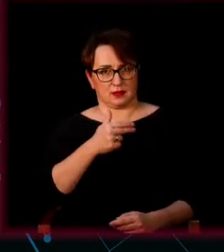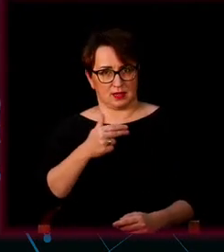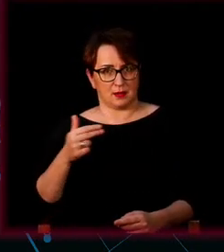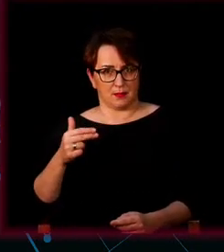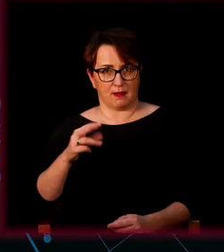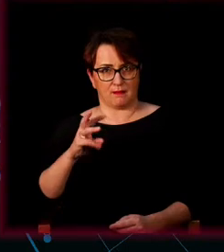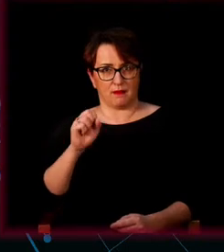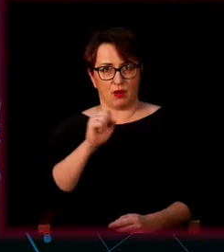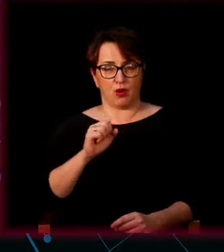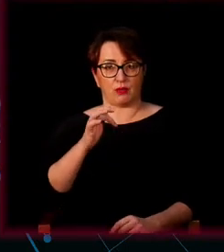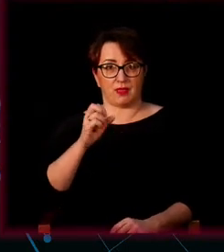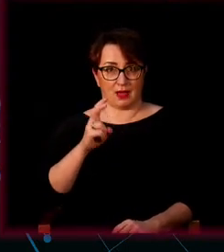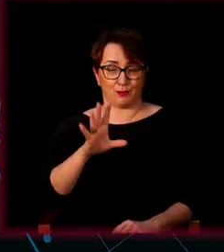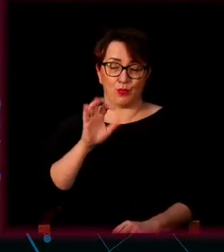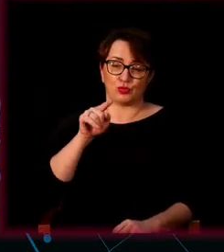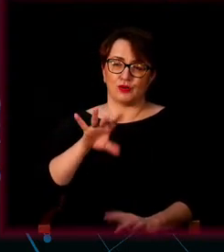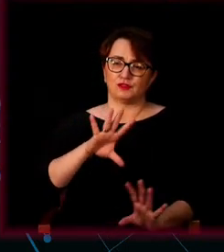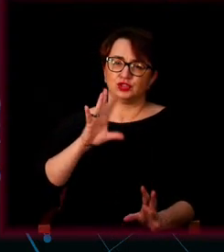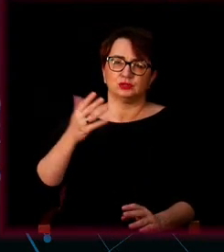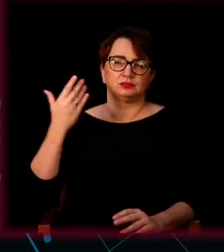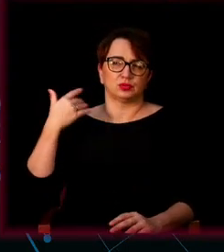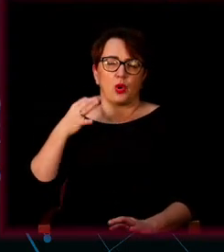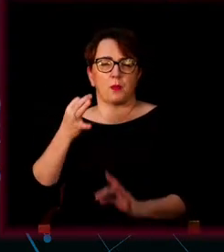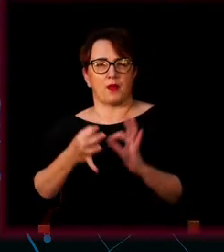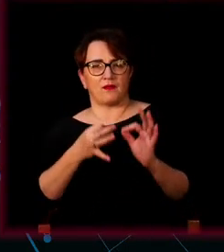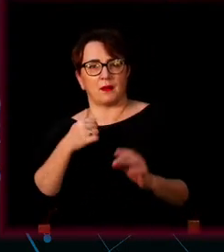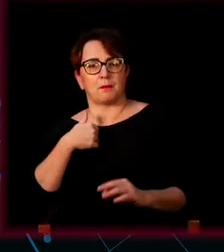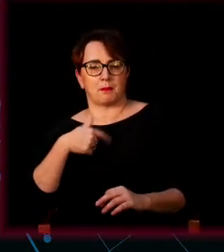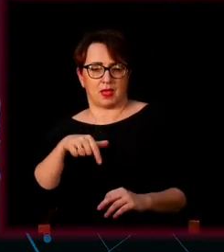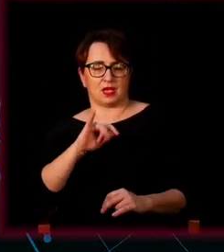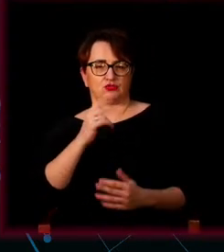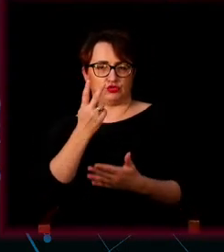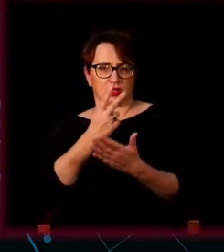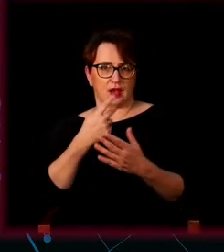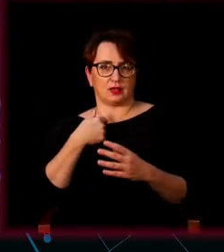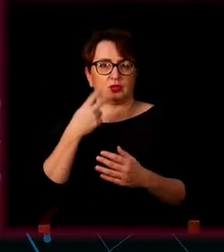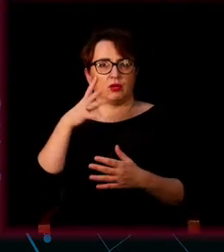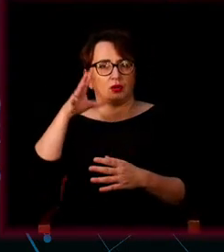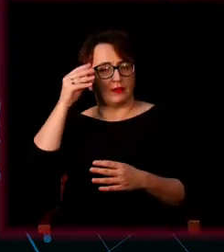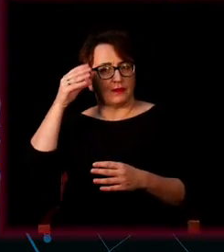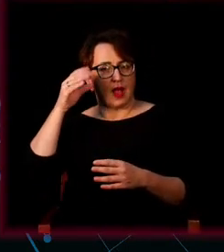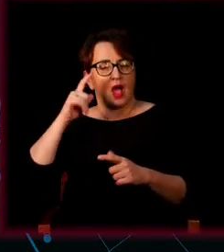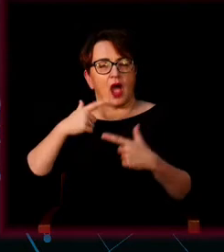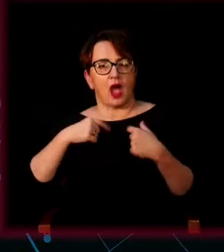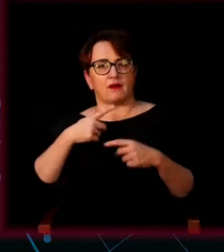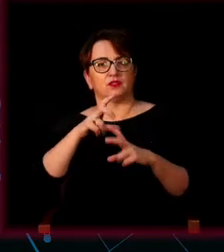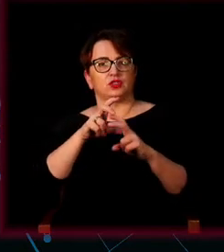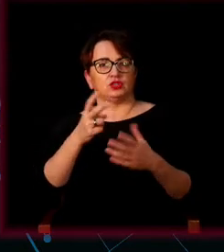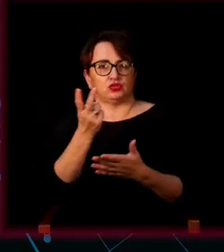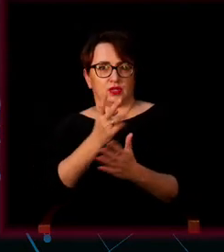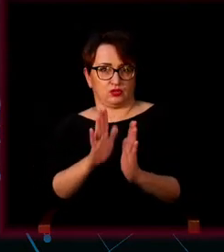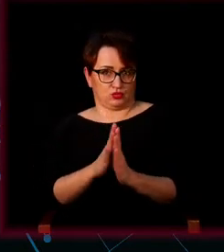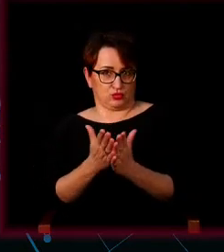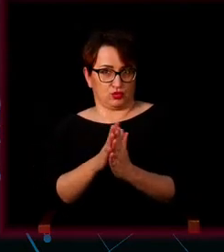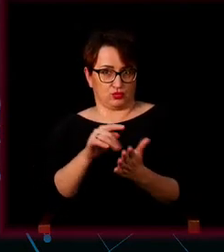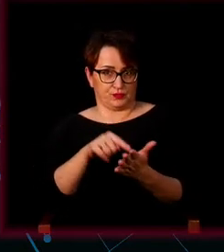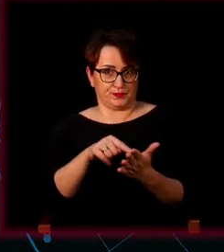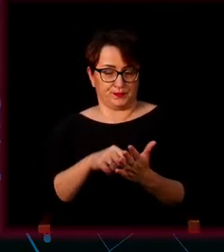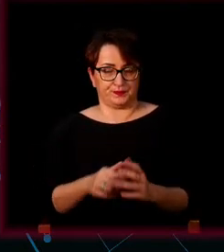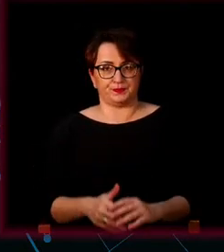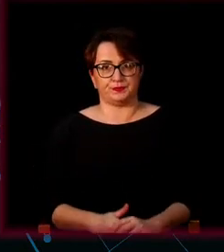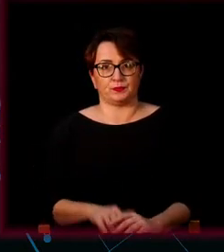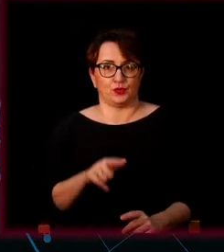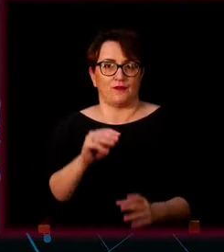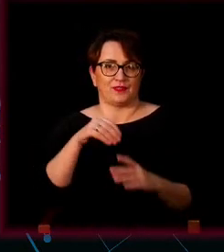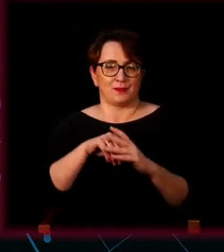bo to wszystko, o czym teraz mówiłem, o tym jako czytelnicy się dowiadujemy w trakcie w trakcie jakby